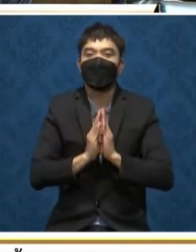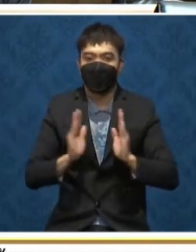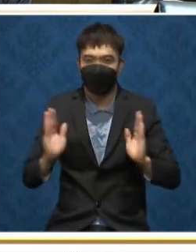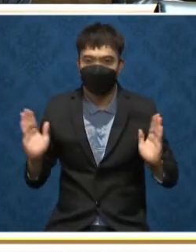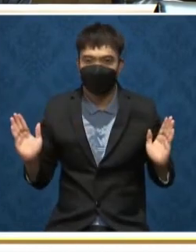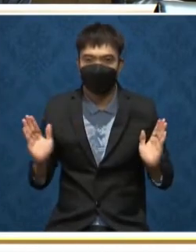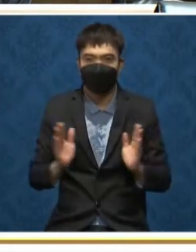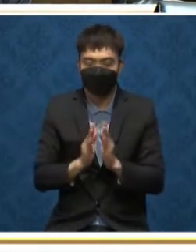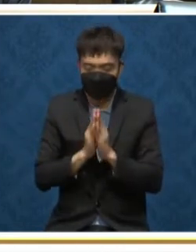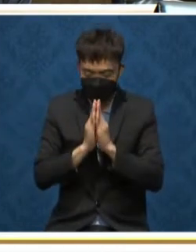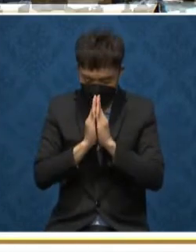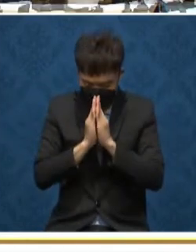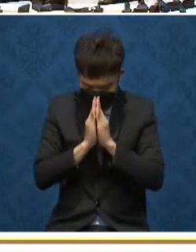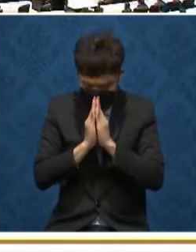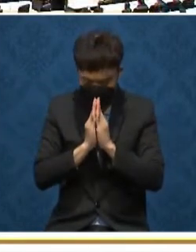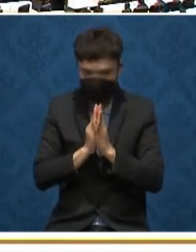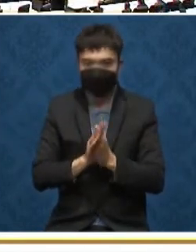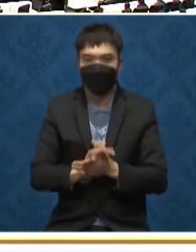ครับ